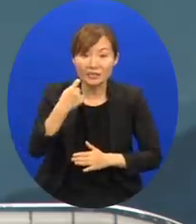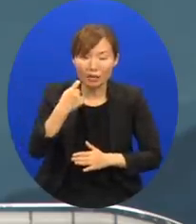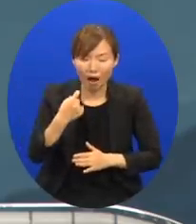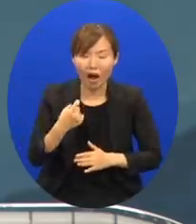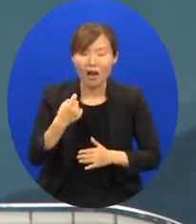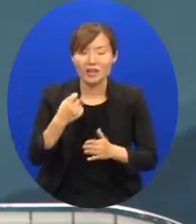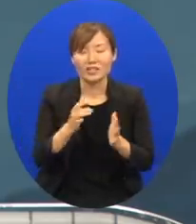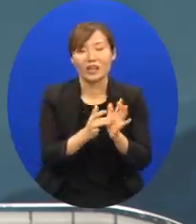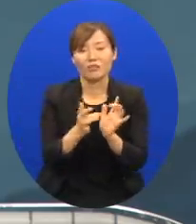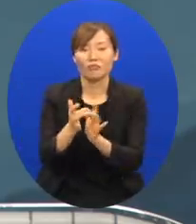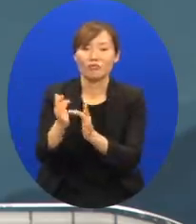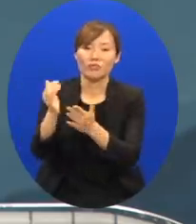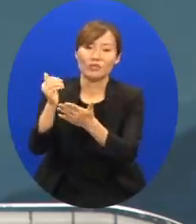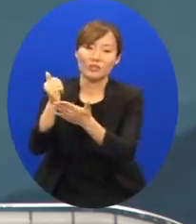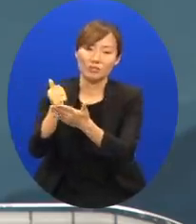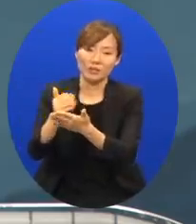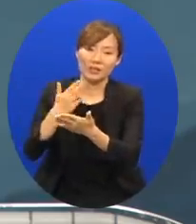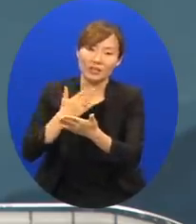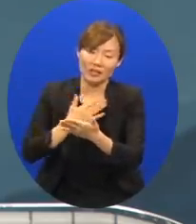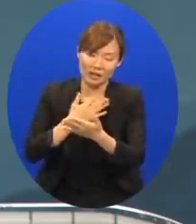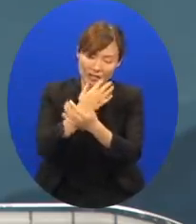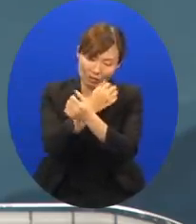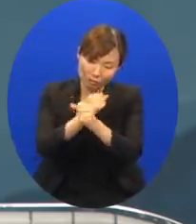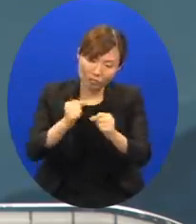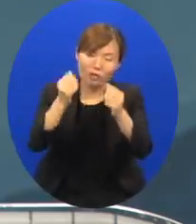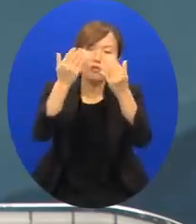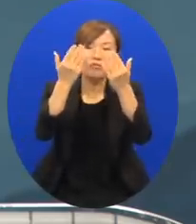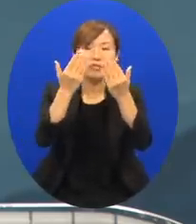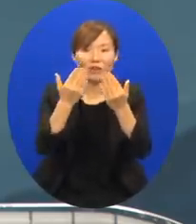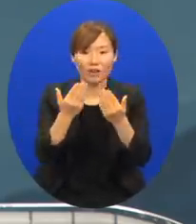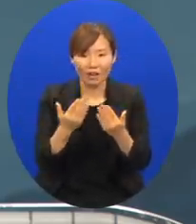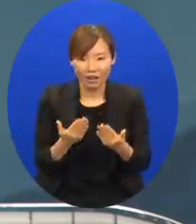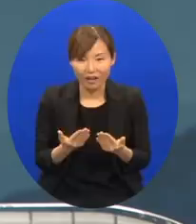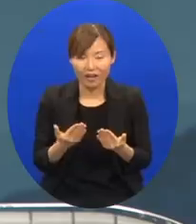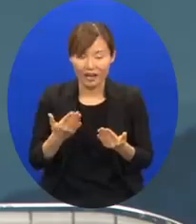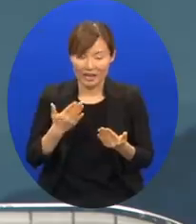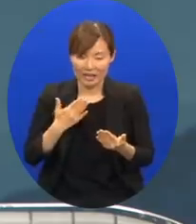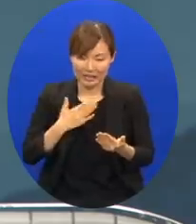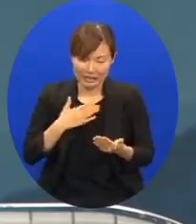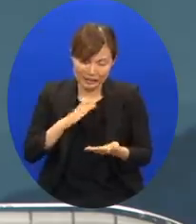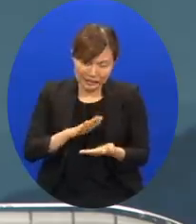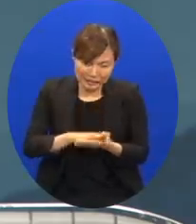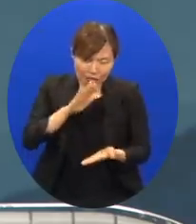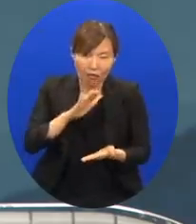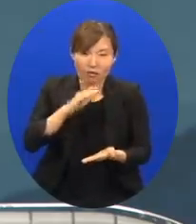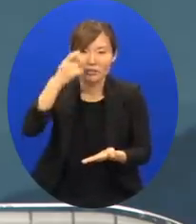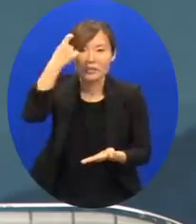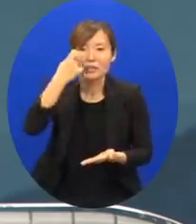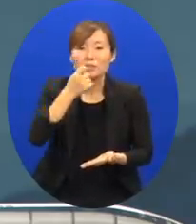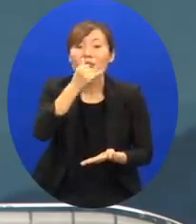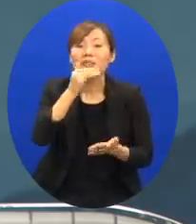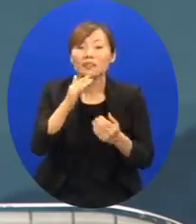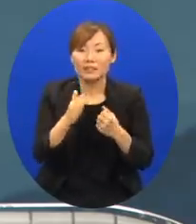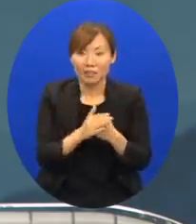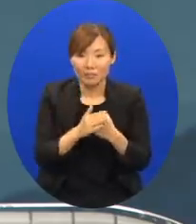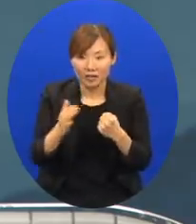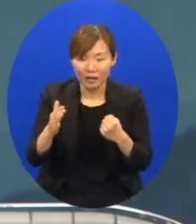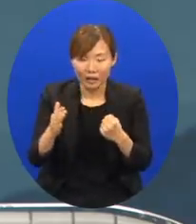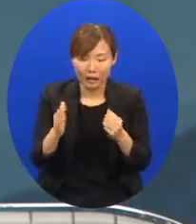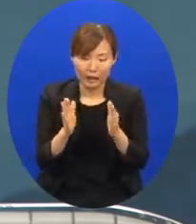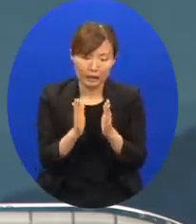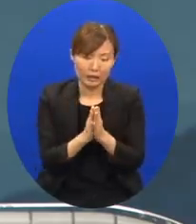하셨어 이런 신앙 고백적 나오는 거에요 성령의 열기가 내게 있기 때문입니다 그런데 기도도